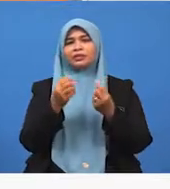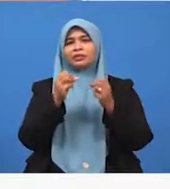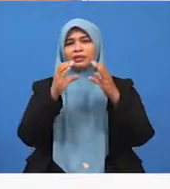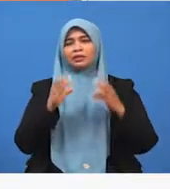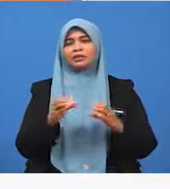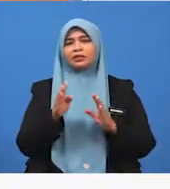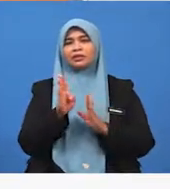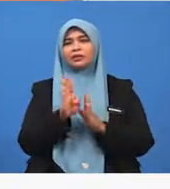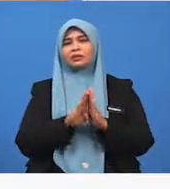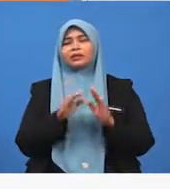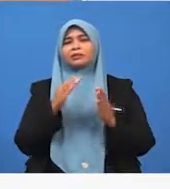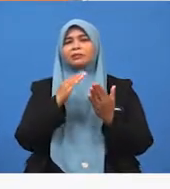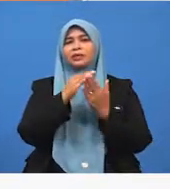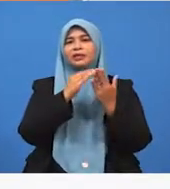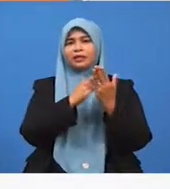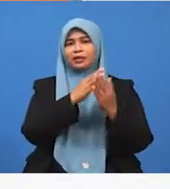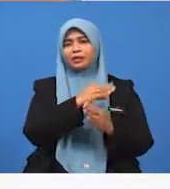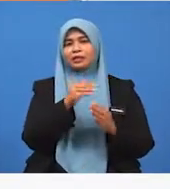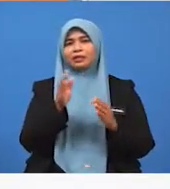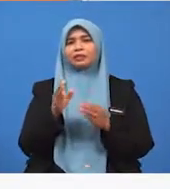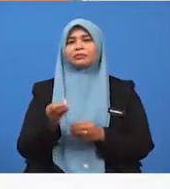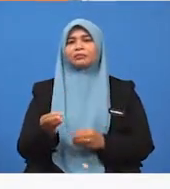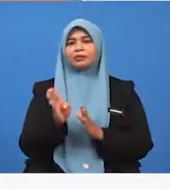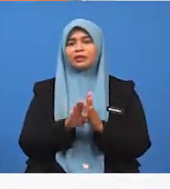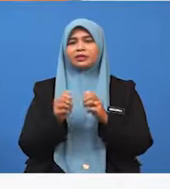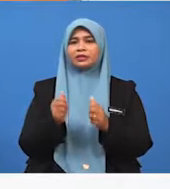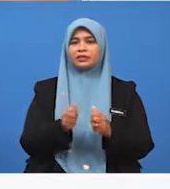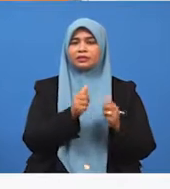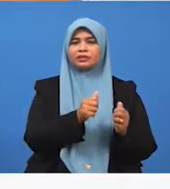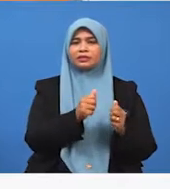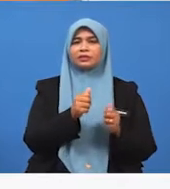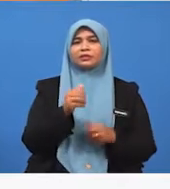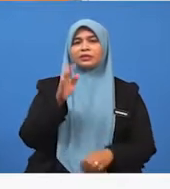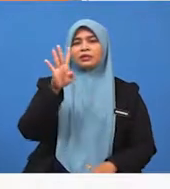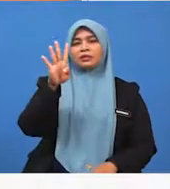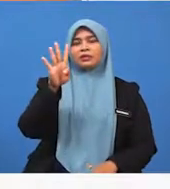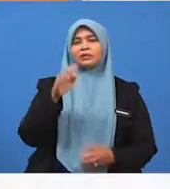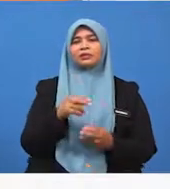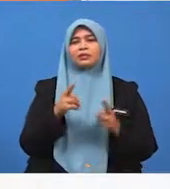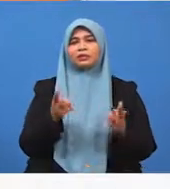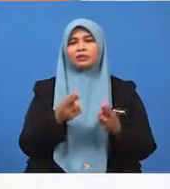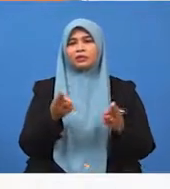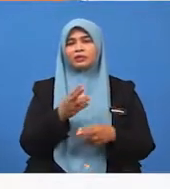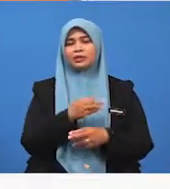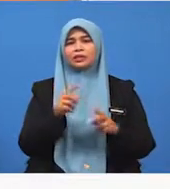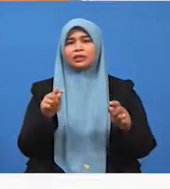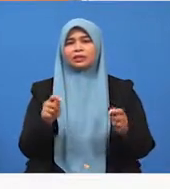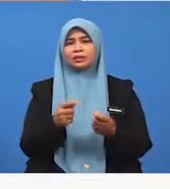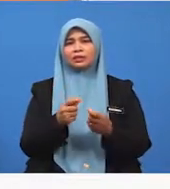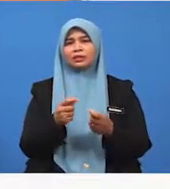secara berperingkat dan beransur. Yang keempat, usaha dan